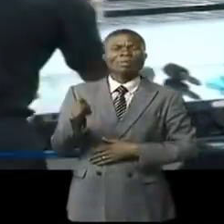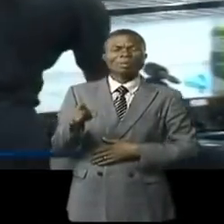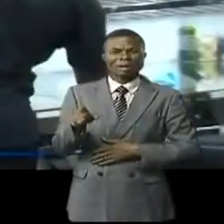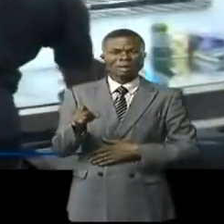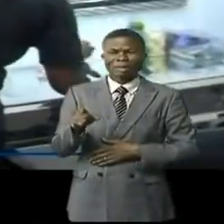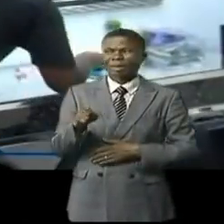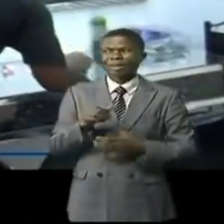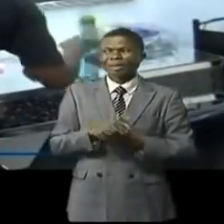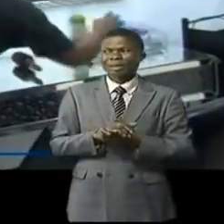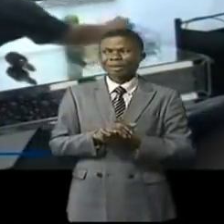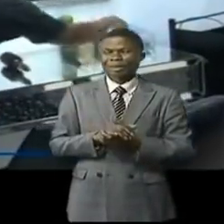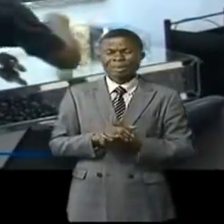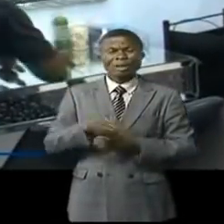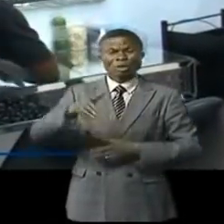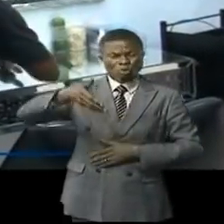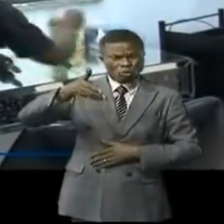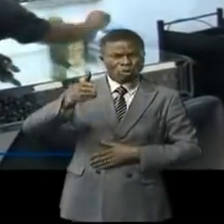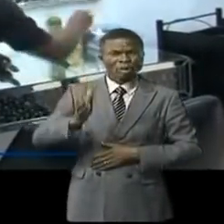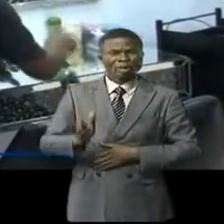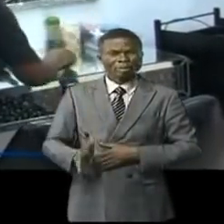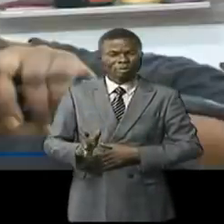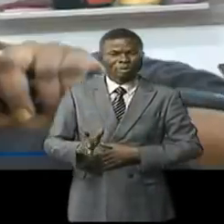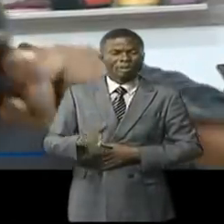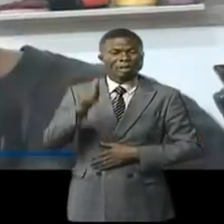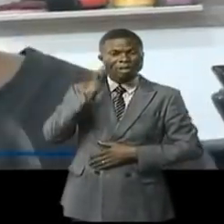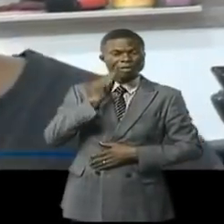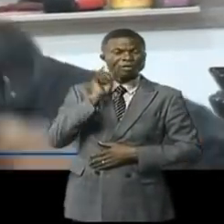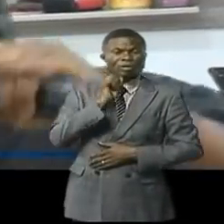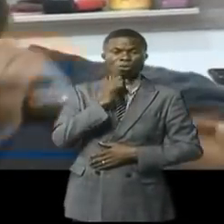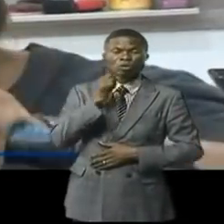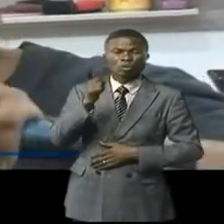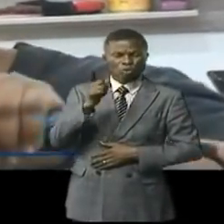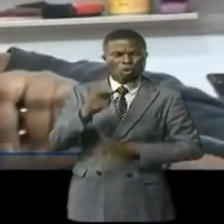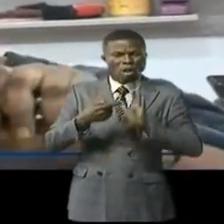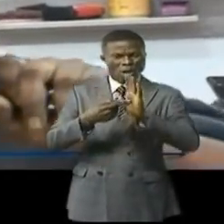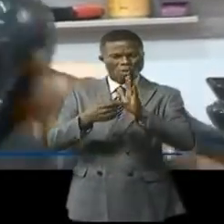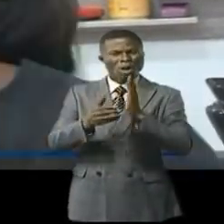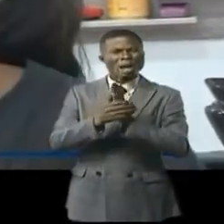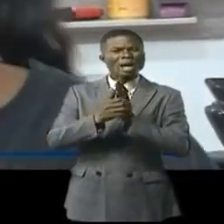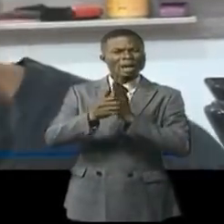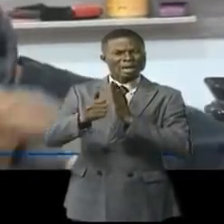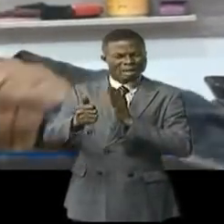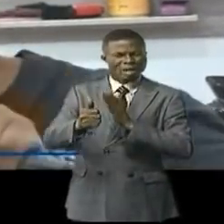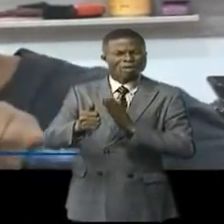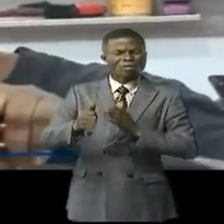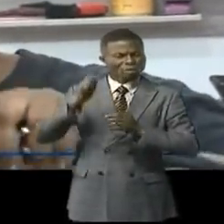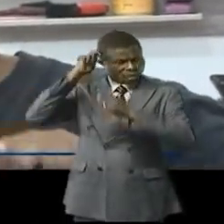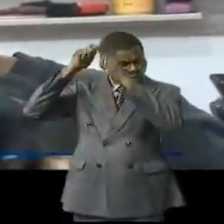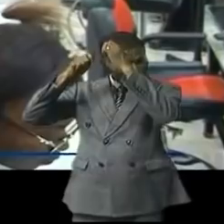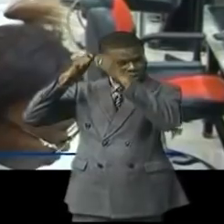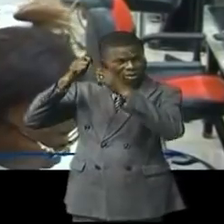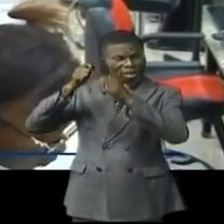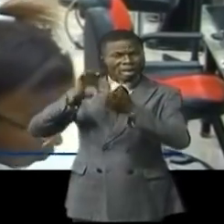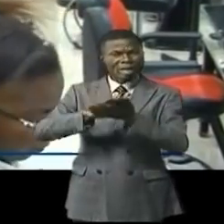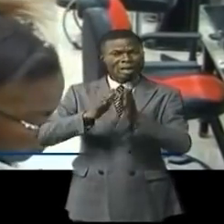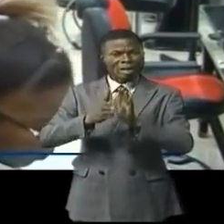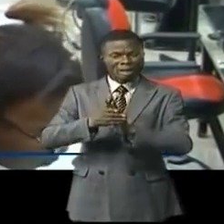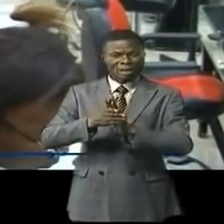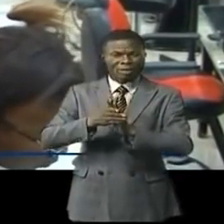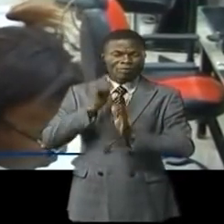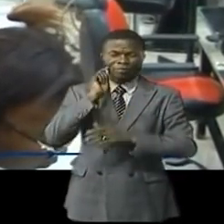Coiffeuse spécialisée, Belly a également renforcé ses capacités dans l'esthétique et est devenue